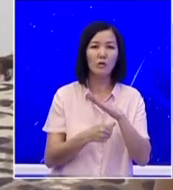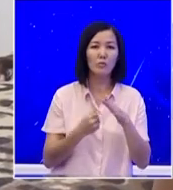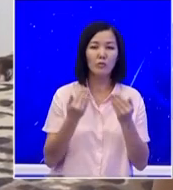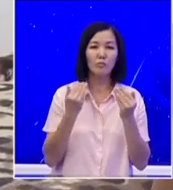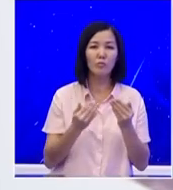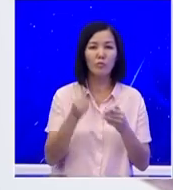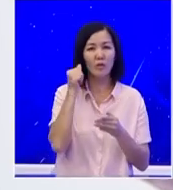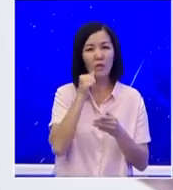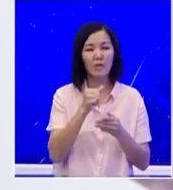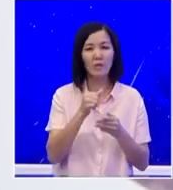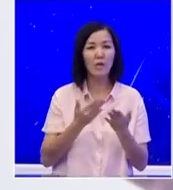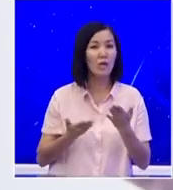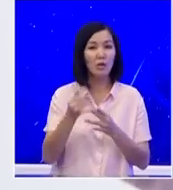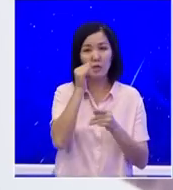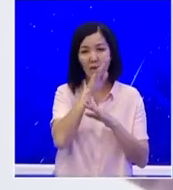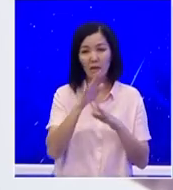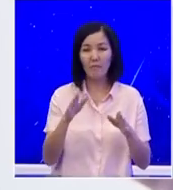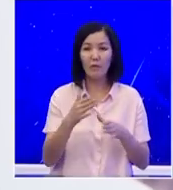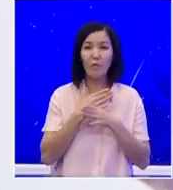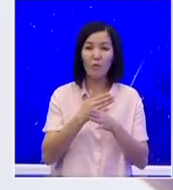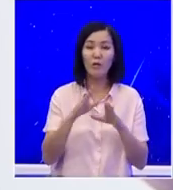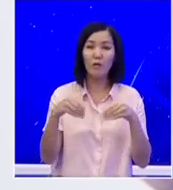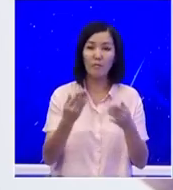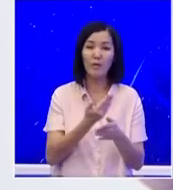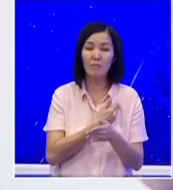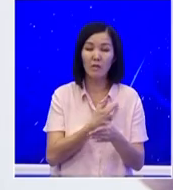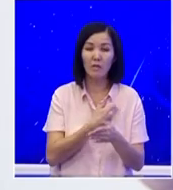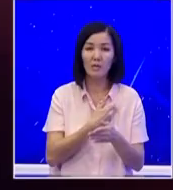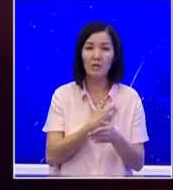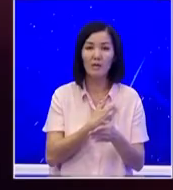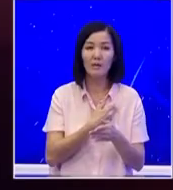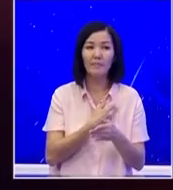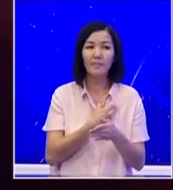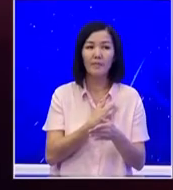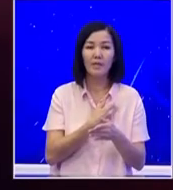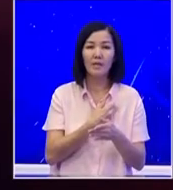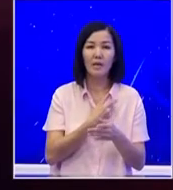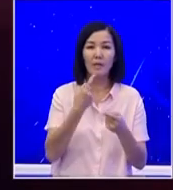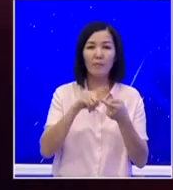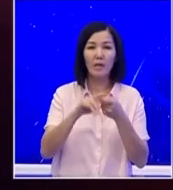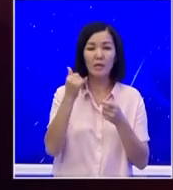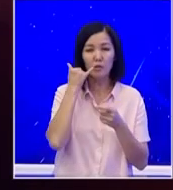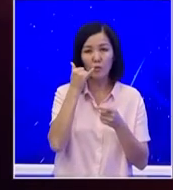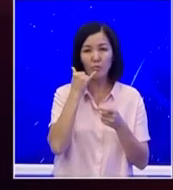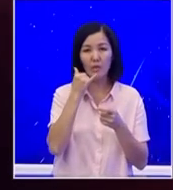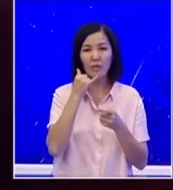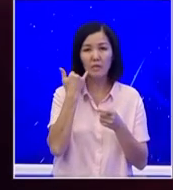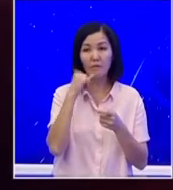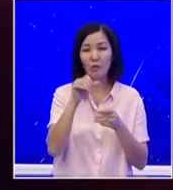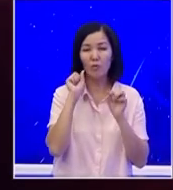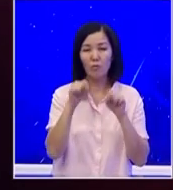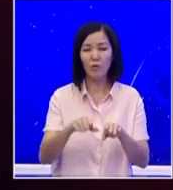ертең жинай алмайды. Егер Екатеринаға қолдау білдіреміз дегендер болса, экранда көрсетілген байланыс нөмірлеріне хабарласа